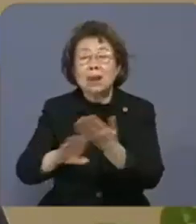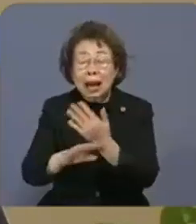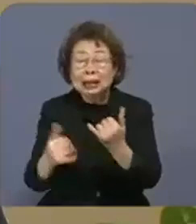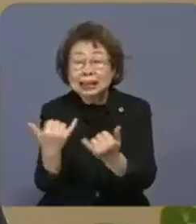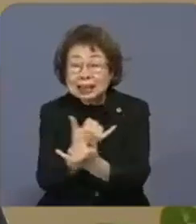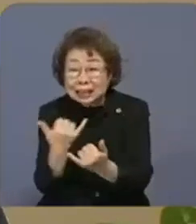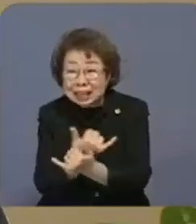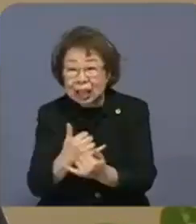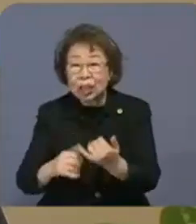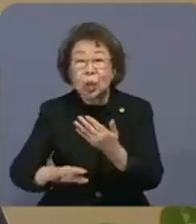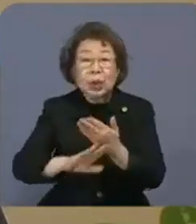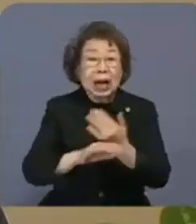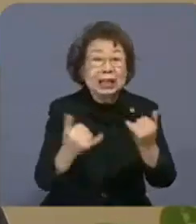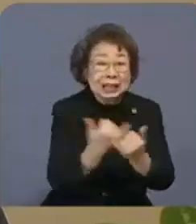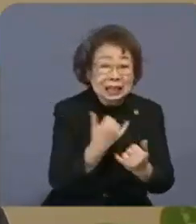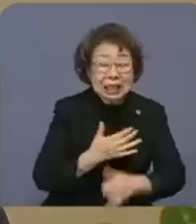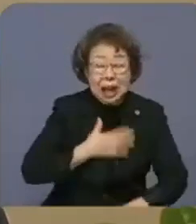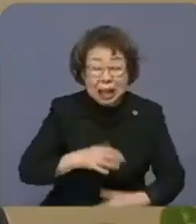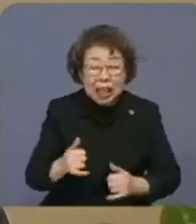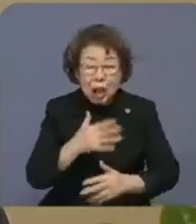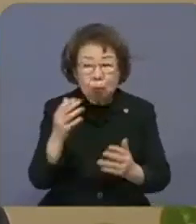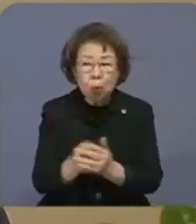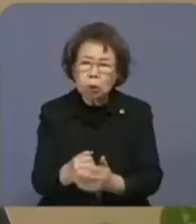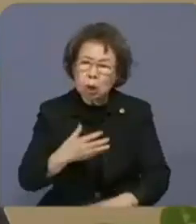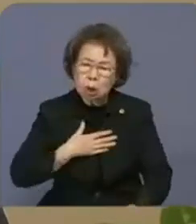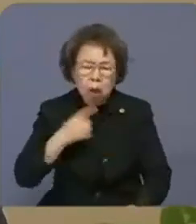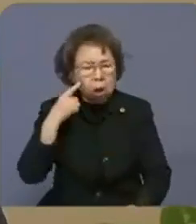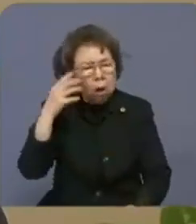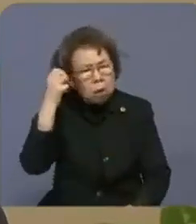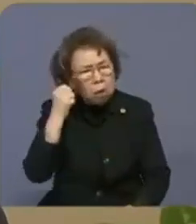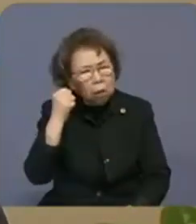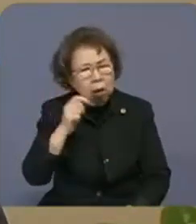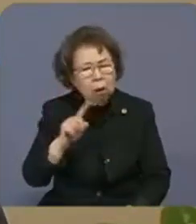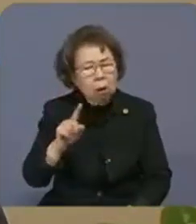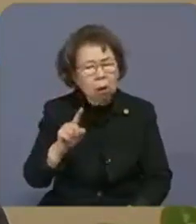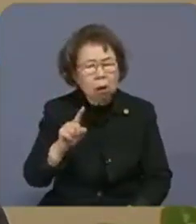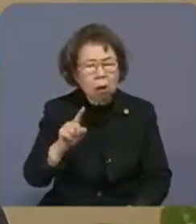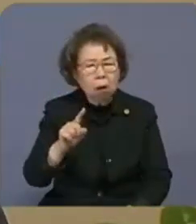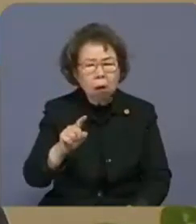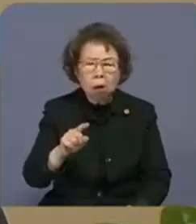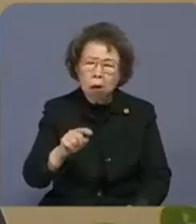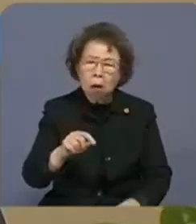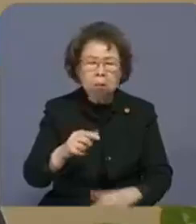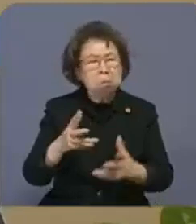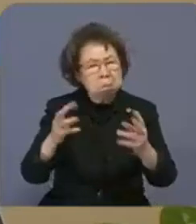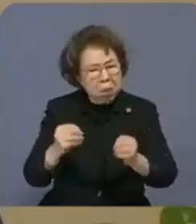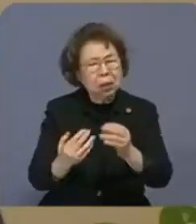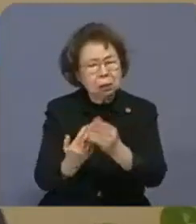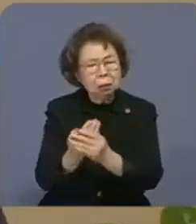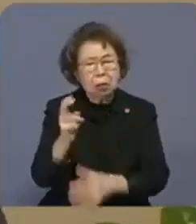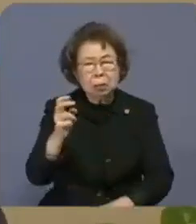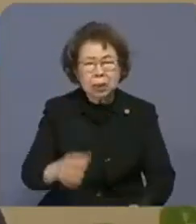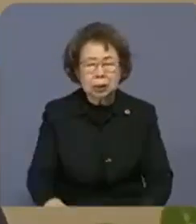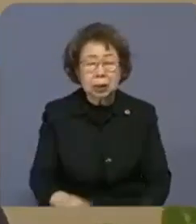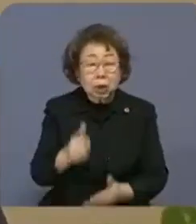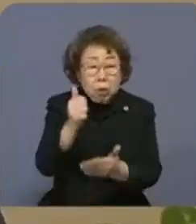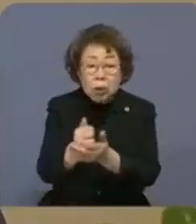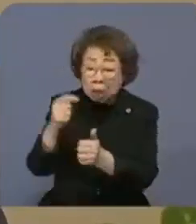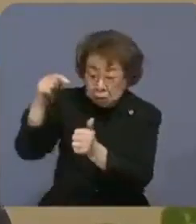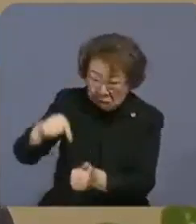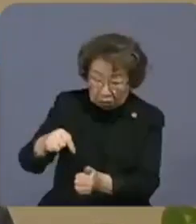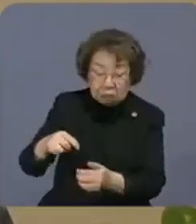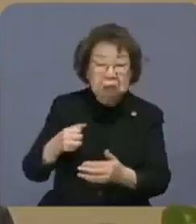자기 또 집안에 또 지인들 해가지고 1 째가 기억이 나는 걸 은 같은 열을 끈이 됐었어요 위원장이 짓이다